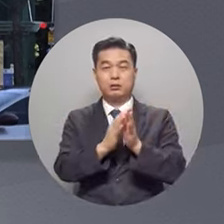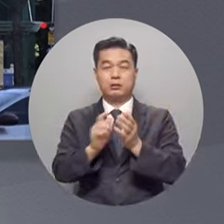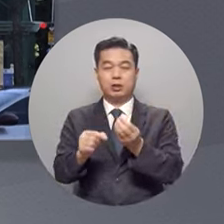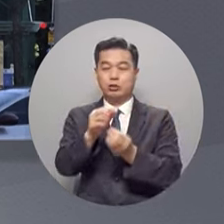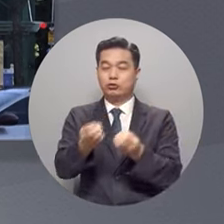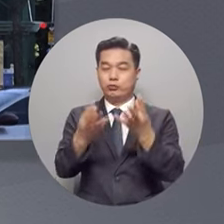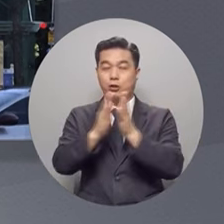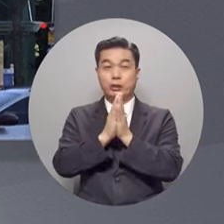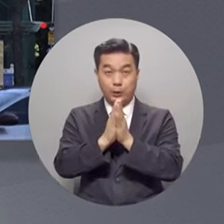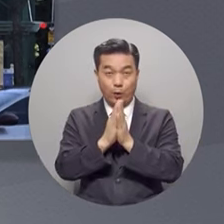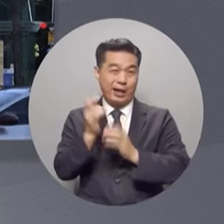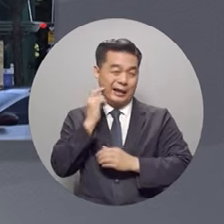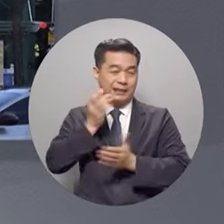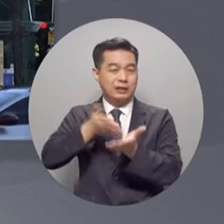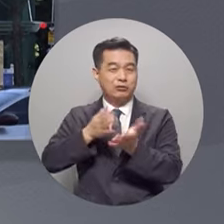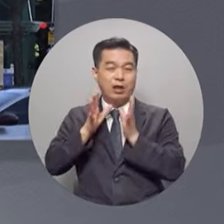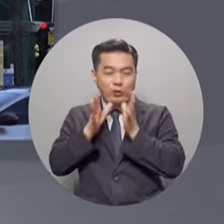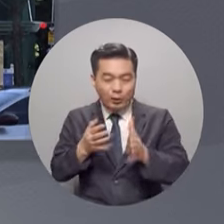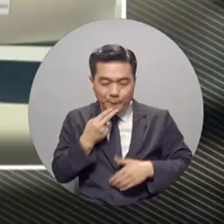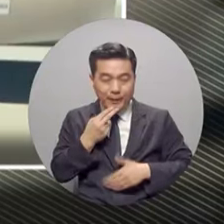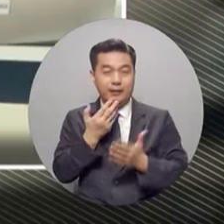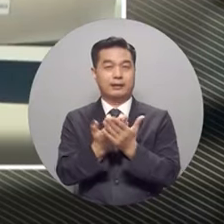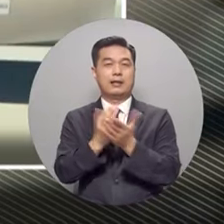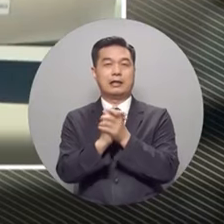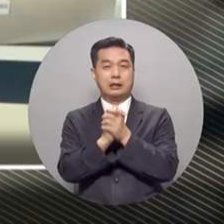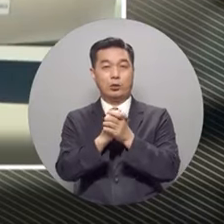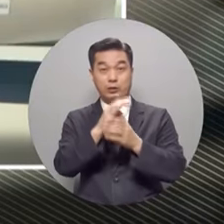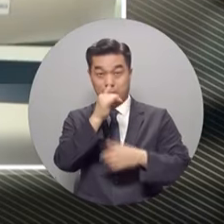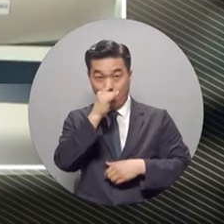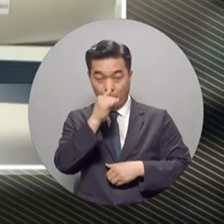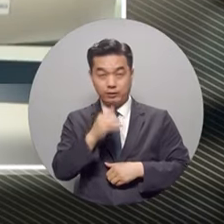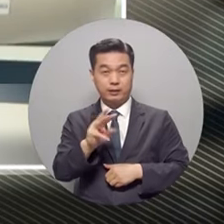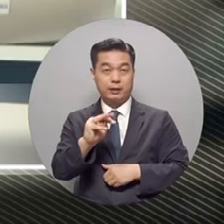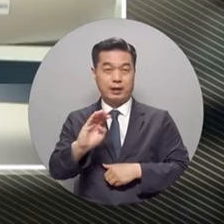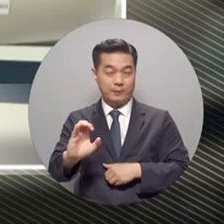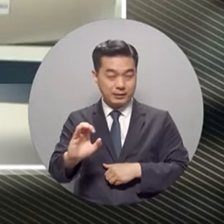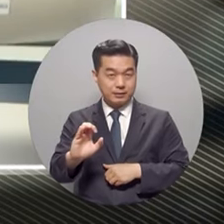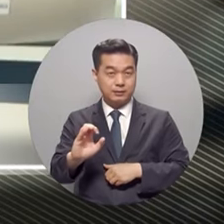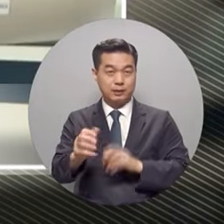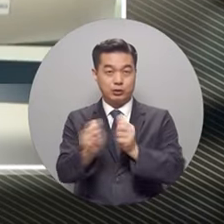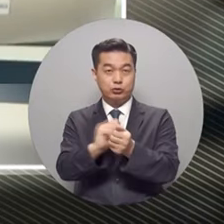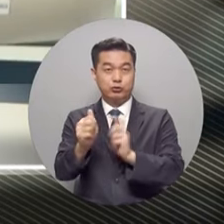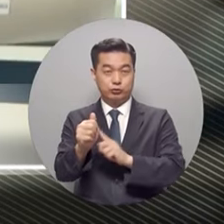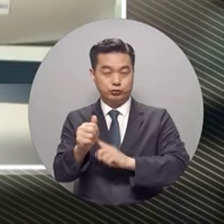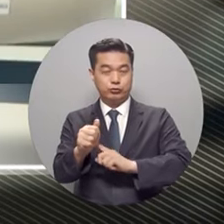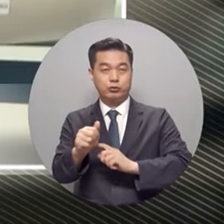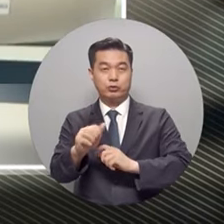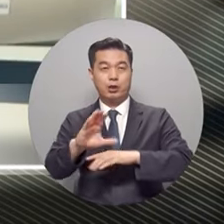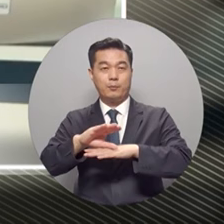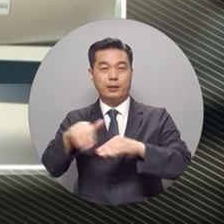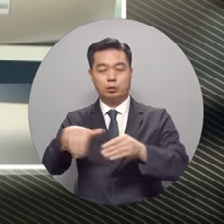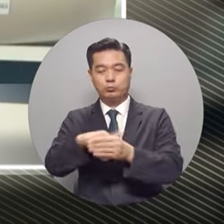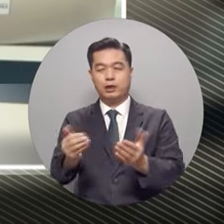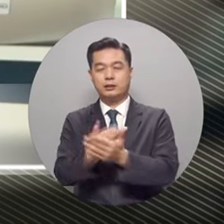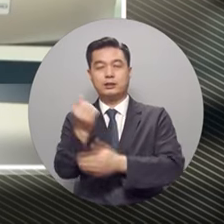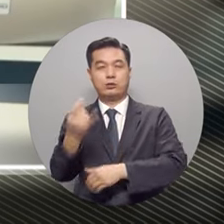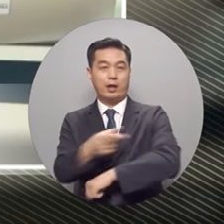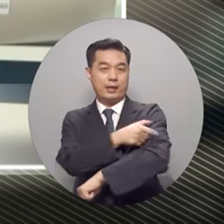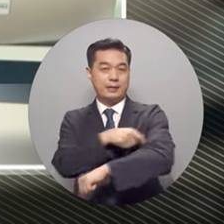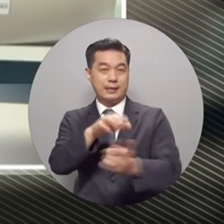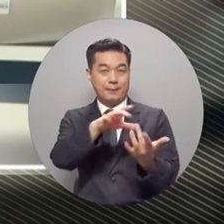않게 하소서라고 적기도 했습니다. MBC 대주주 방송문화진흥회 이사진 선임의 제동을 건 재판부를